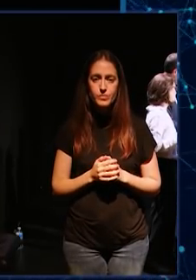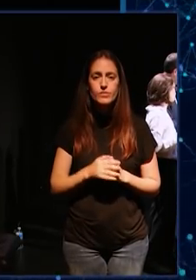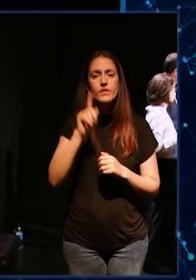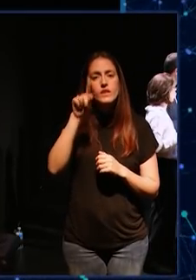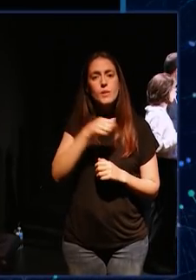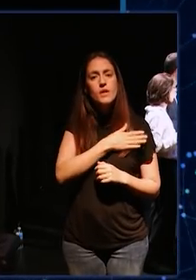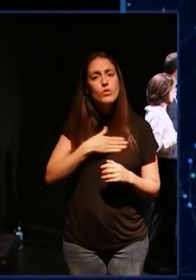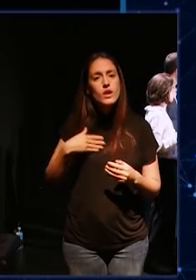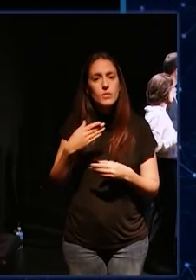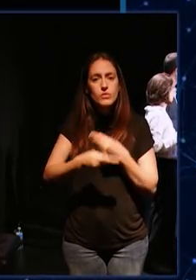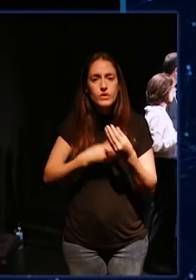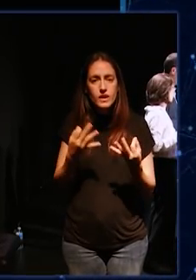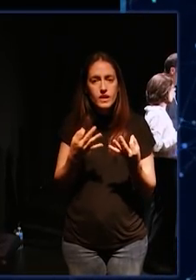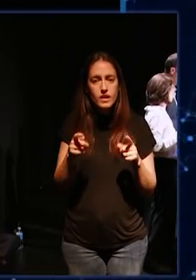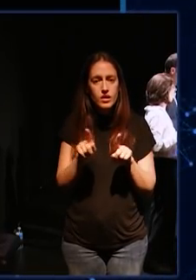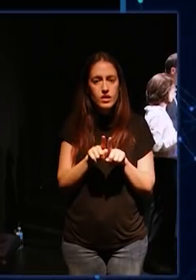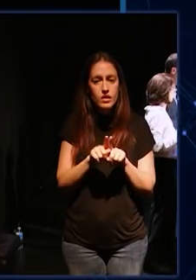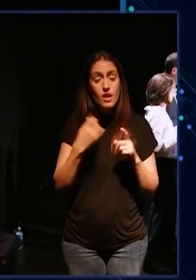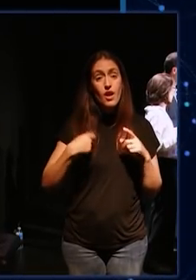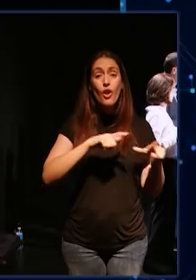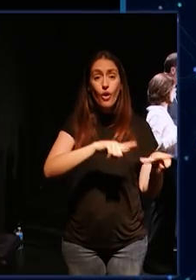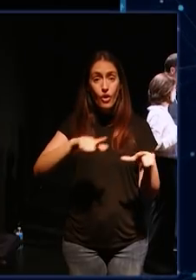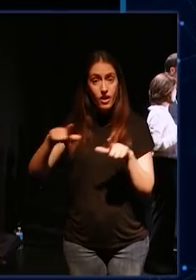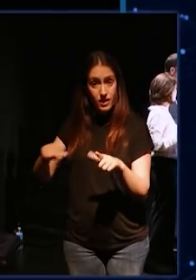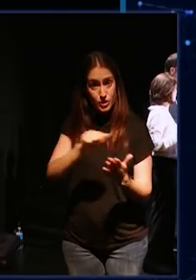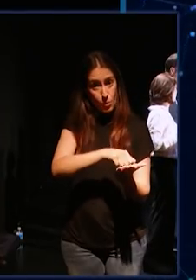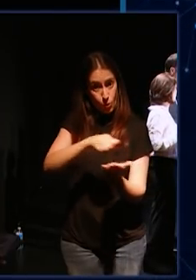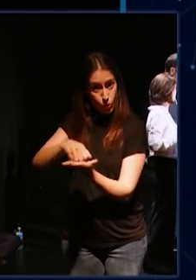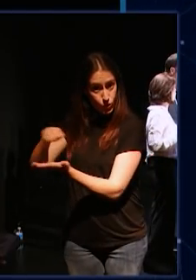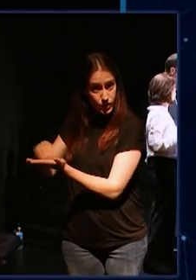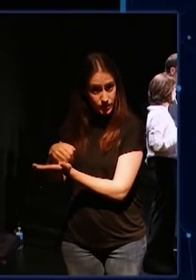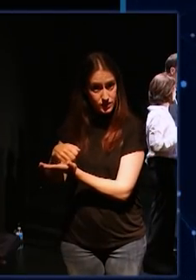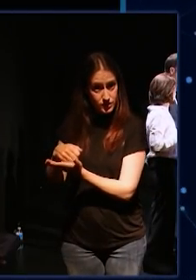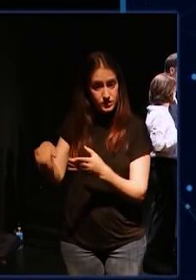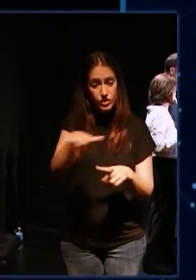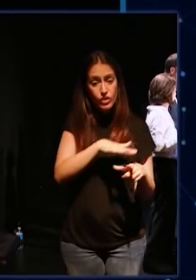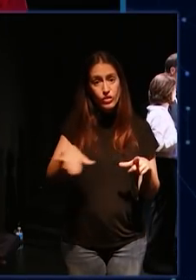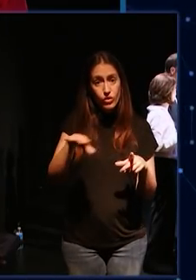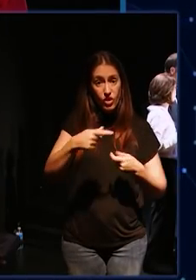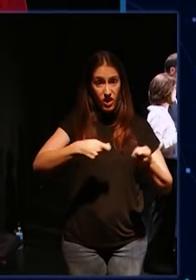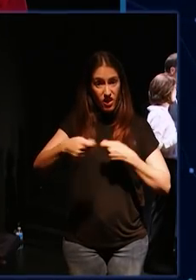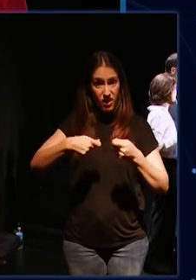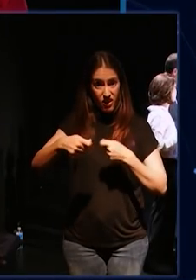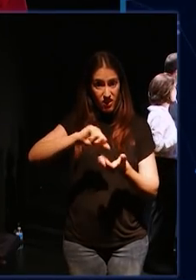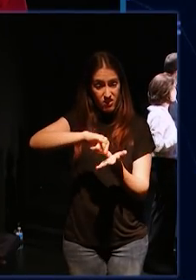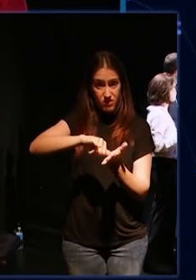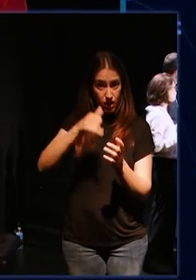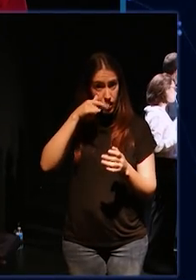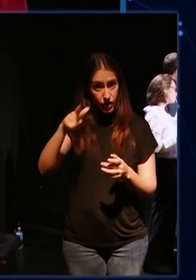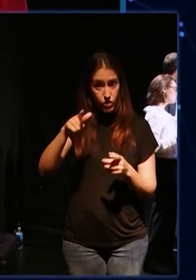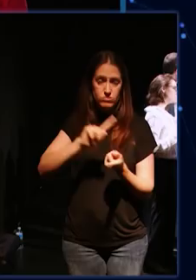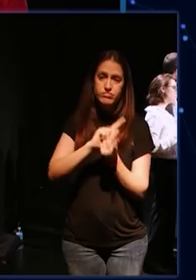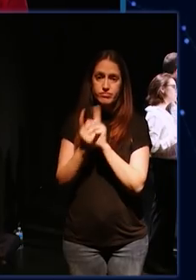volem facilitar la conversió dels locals buits que estiguin lluny de les àrees comercials en habitatge